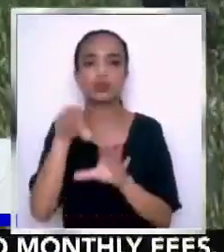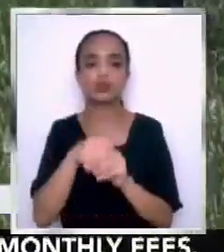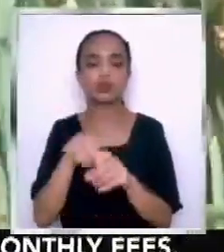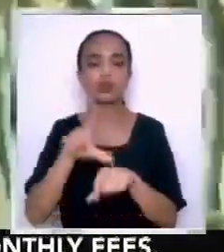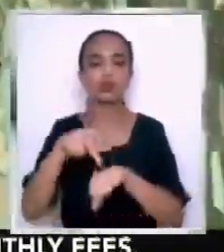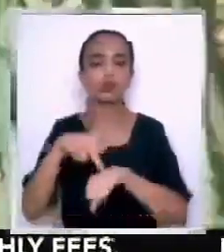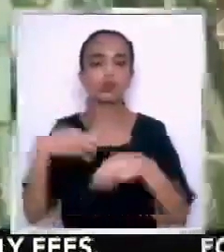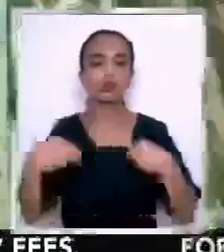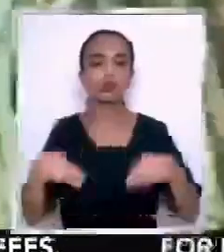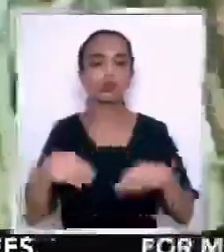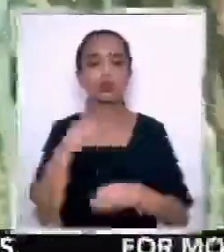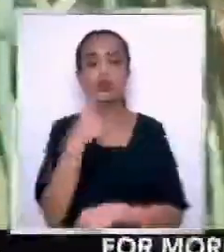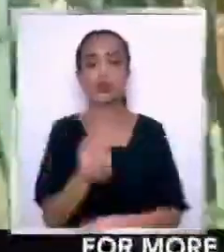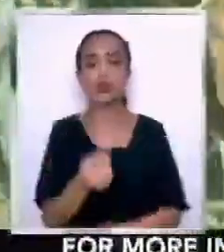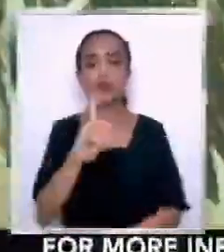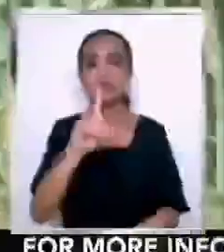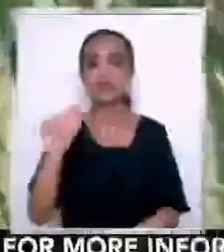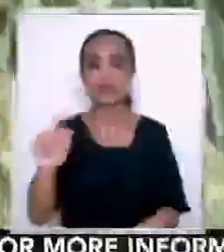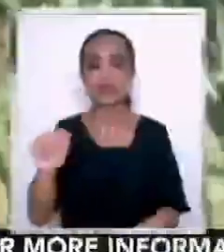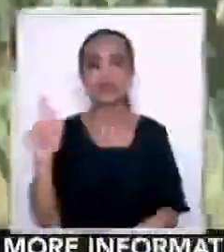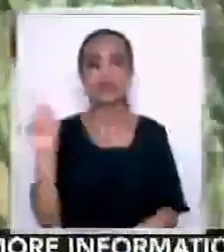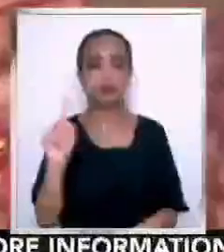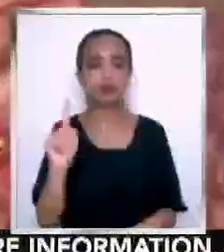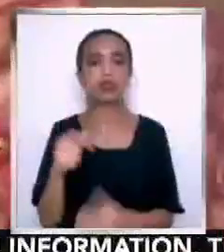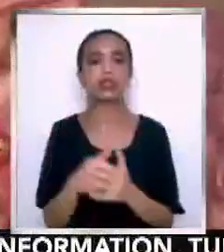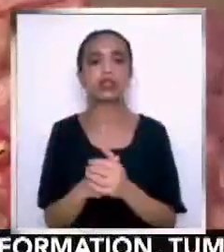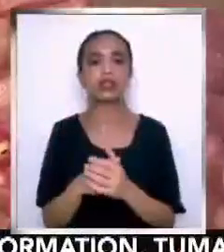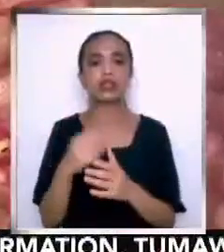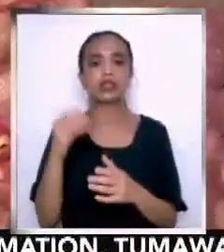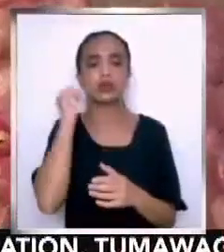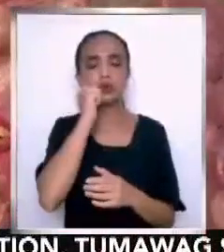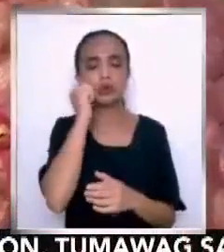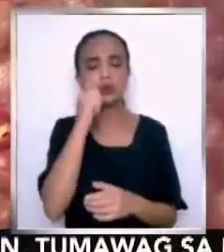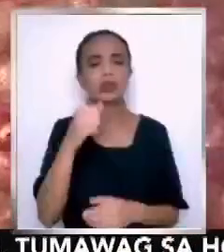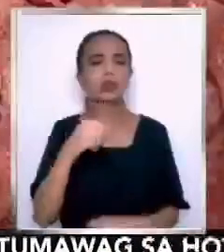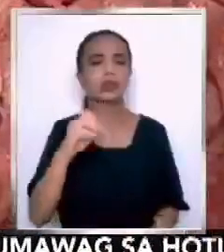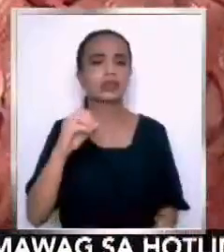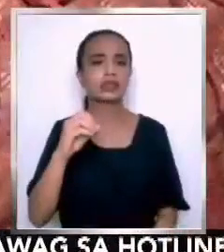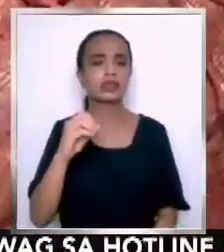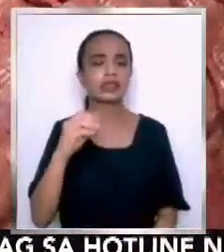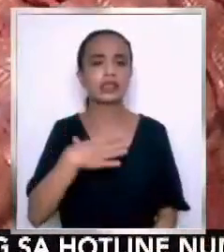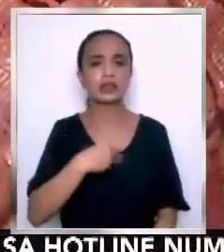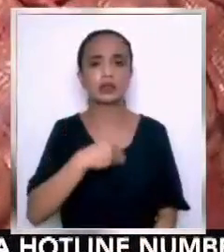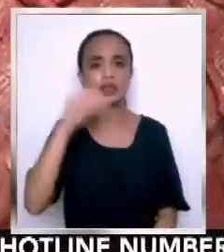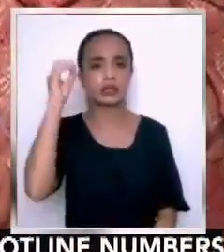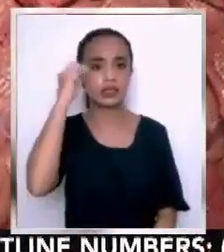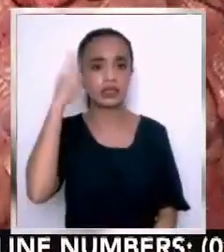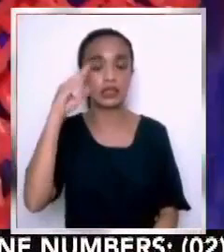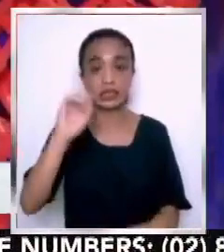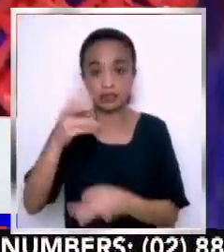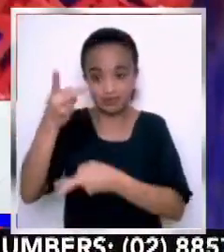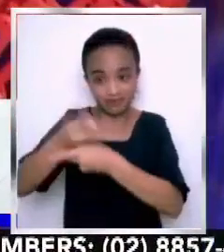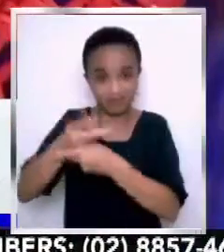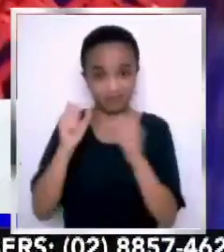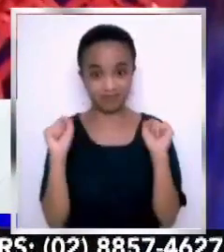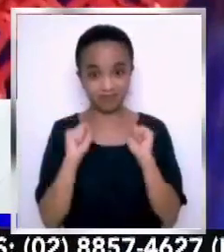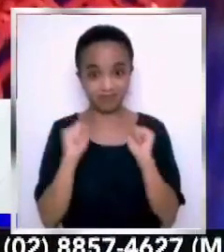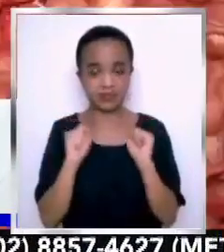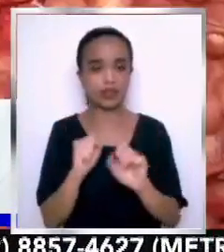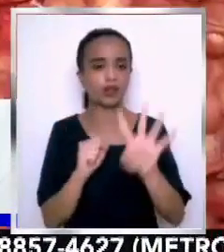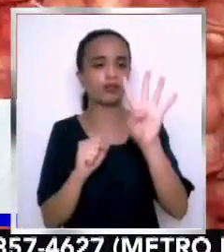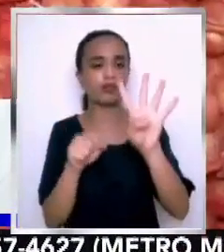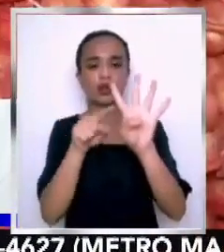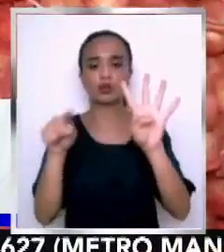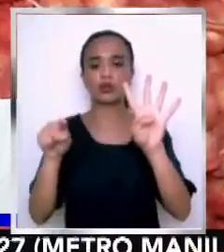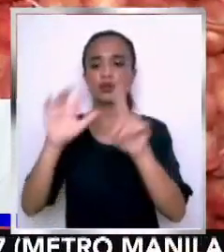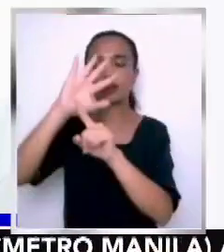DA, Abril ang kadalasang anihan ng sibuyas. Kung naka-imbak sa cold storage, tatagal raw ang supply ng 4 o 5 buwan o